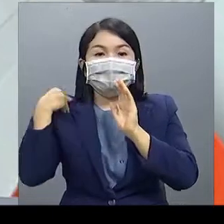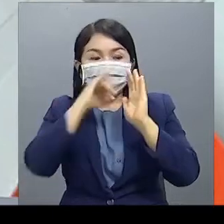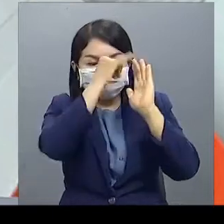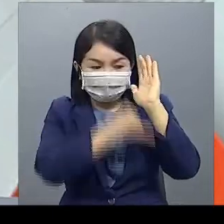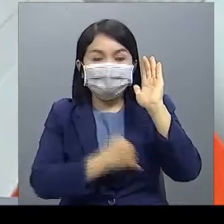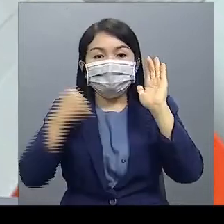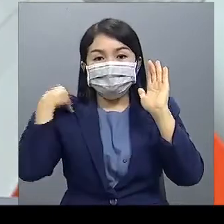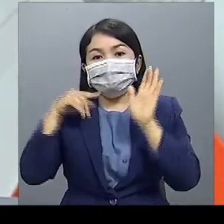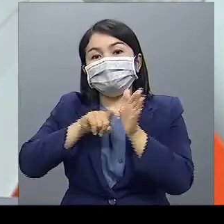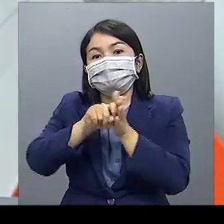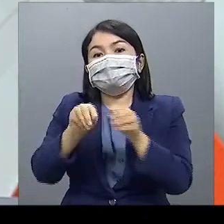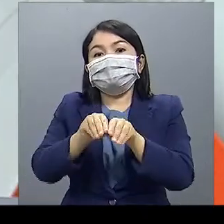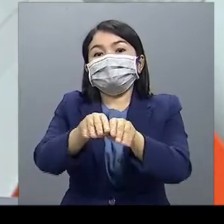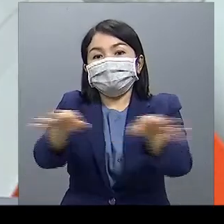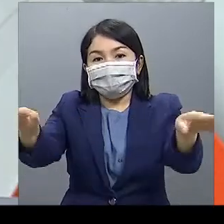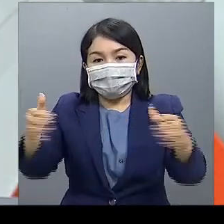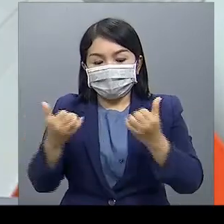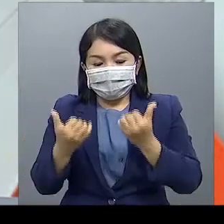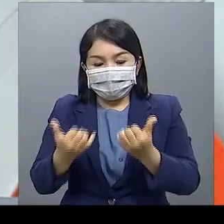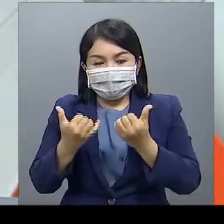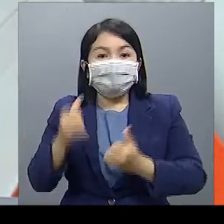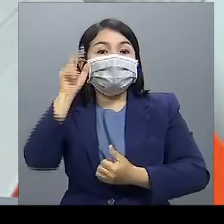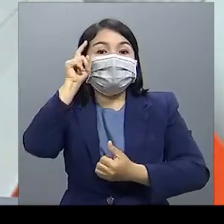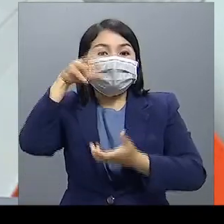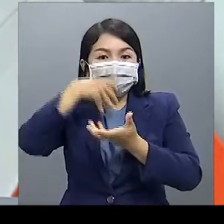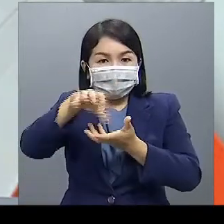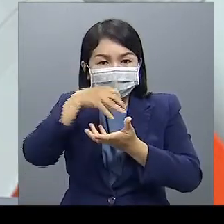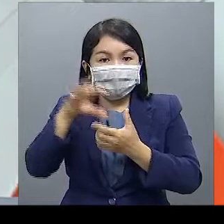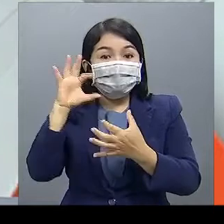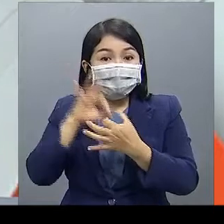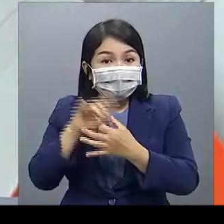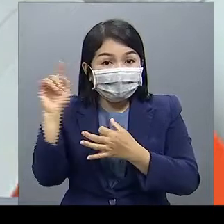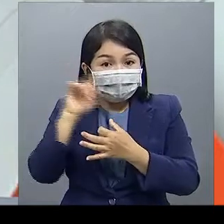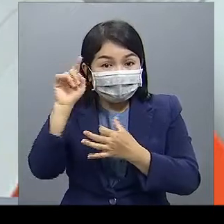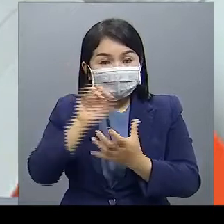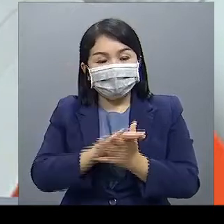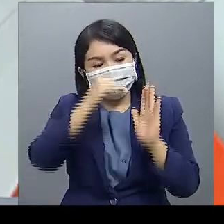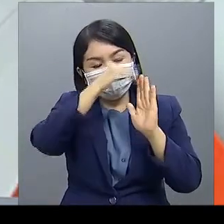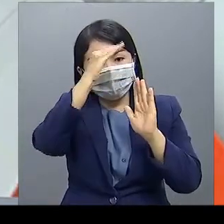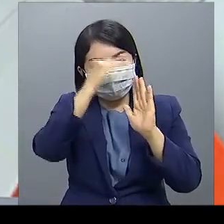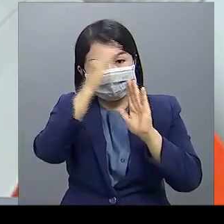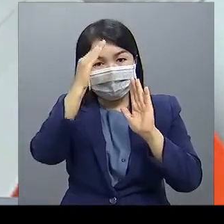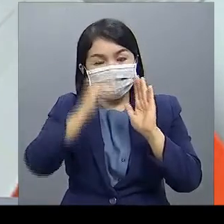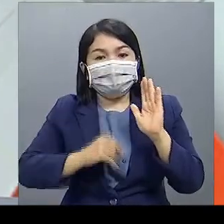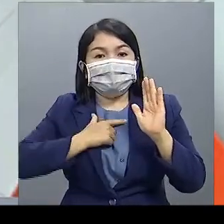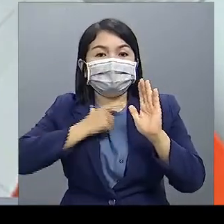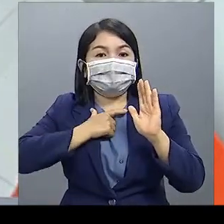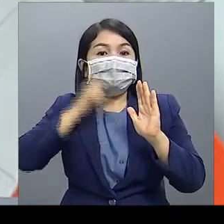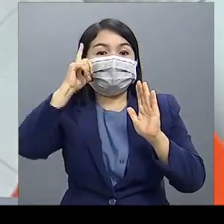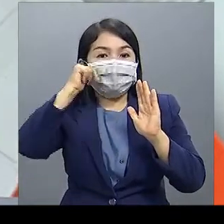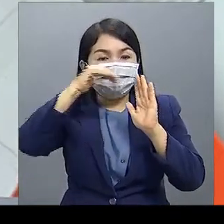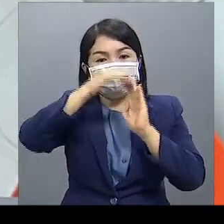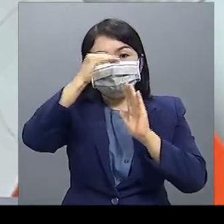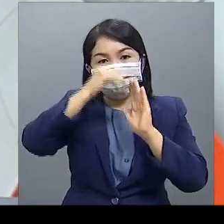แต่ว่าข่าวเที่ยงวันนี้ขอเริ่มที่สถานการณ์ชายแดนไทยเมียนมาด้านจังหวัดแม่ฮ่องสอนกันก่อนนะครับเมื่อวันนี้ชาวบ้านแม่สามแลบเ